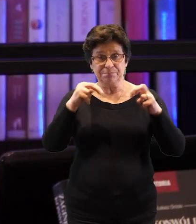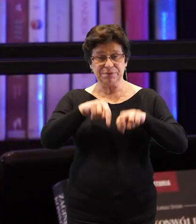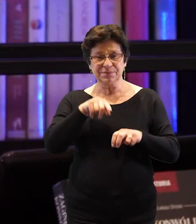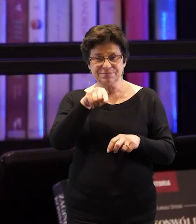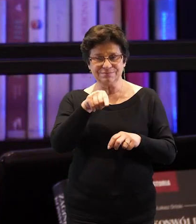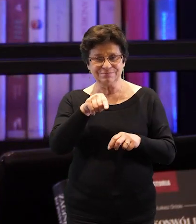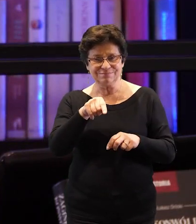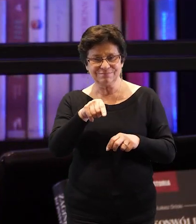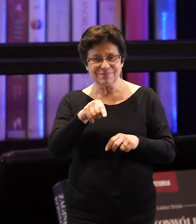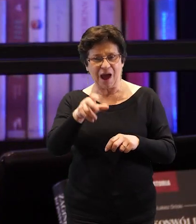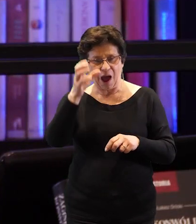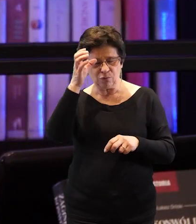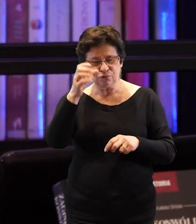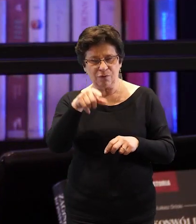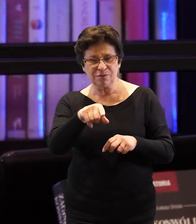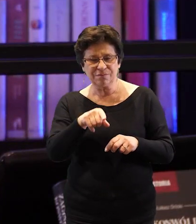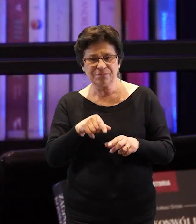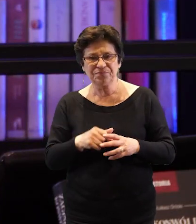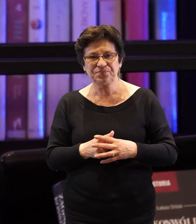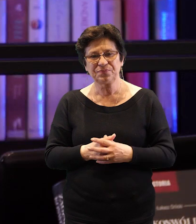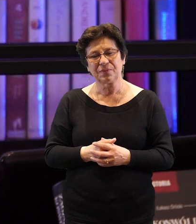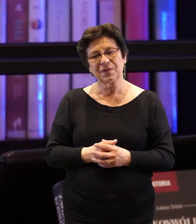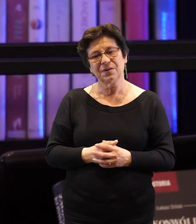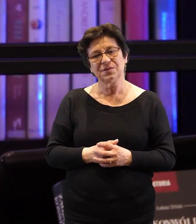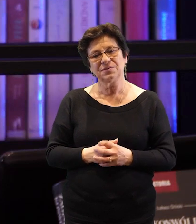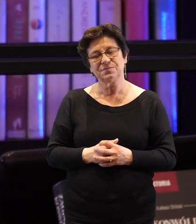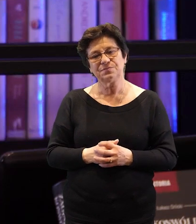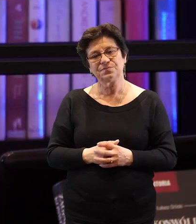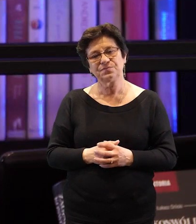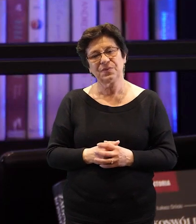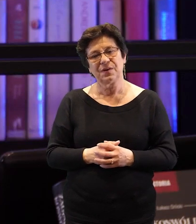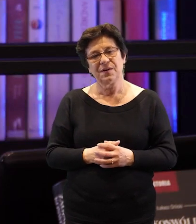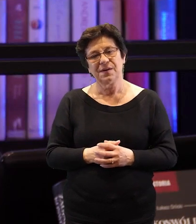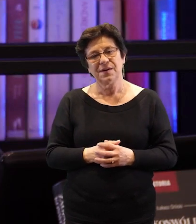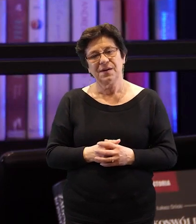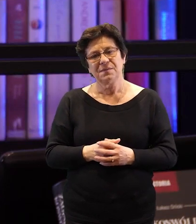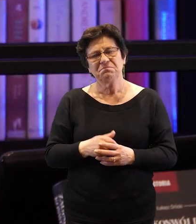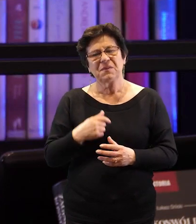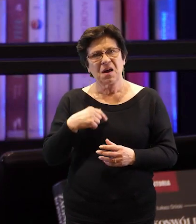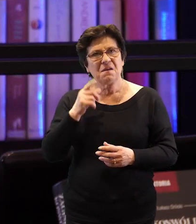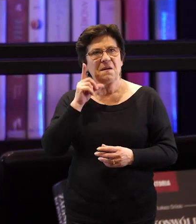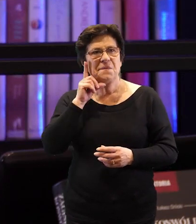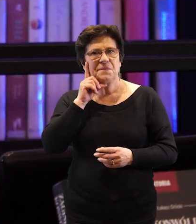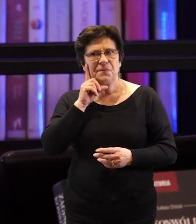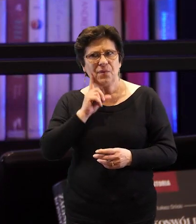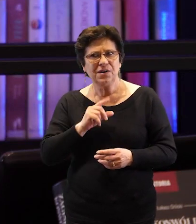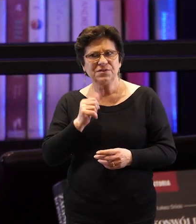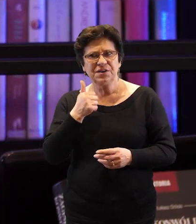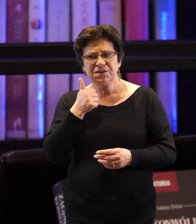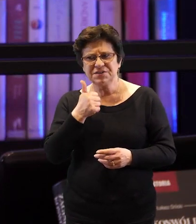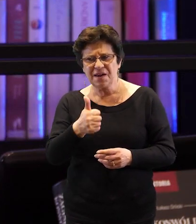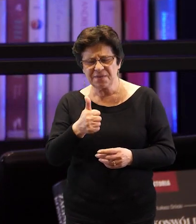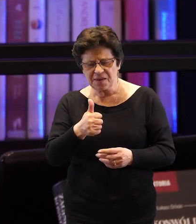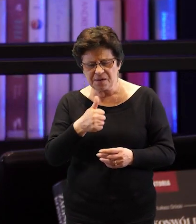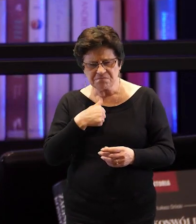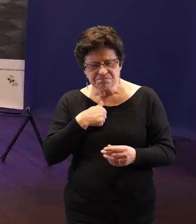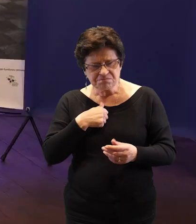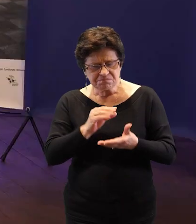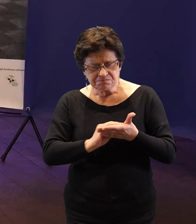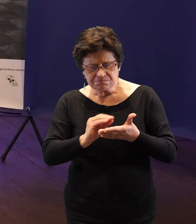Tadeusza Słowikowskiego. Gdyby nie Tadeusz Słowikowski, nie byłoby historii o złotym pociągu. I właśnie w jednej z publikacji znalazłem